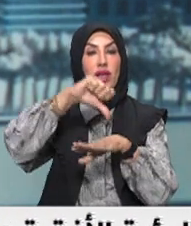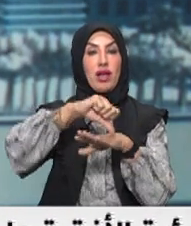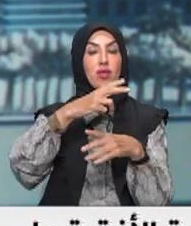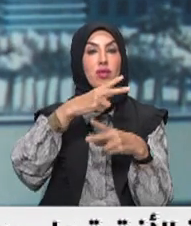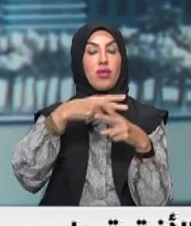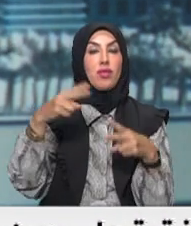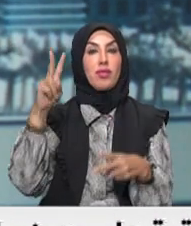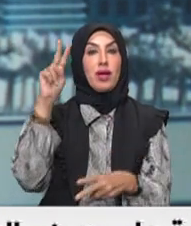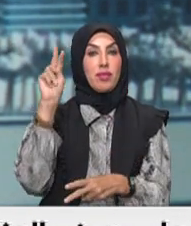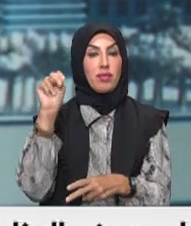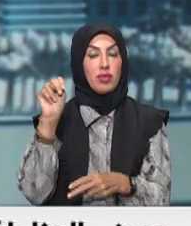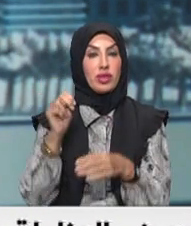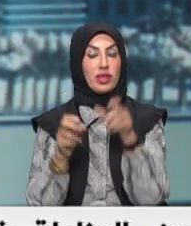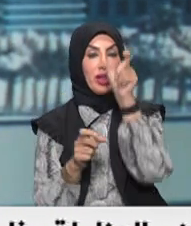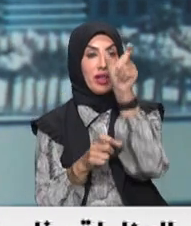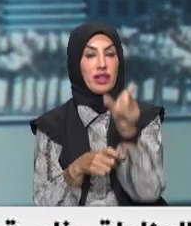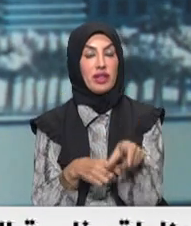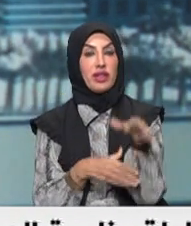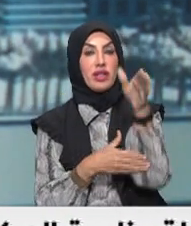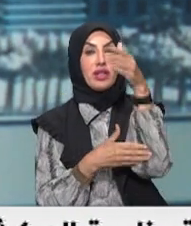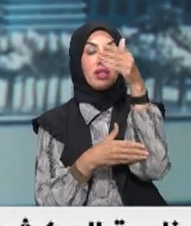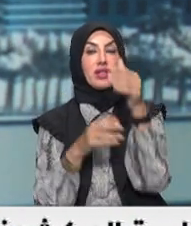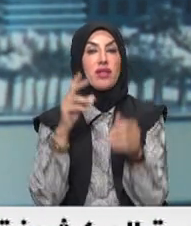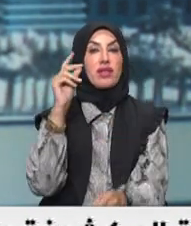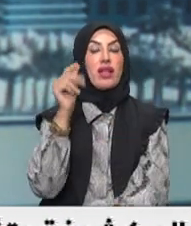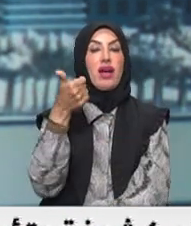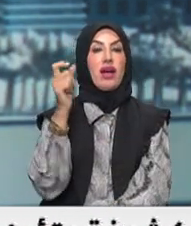المتحده السفير طارق محمد البناي